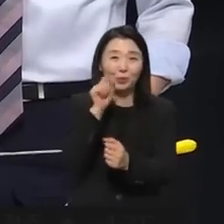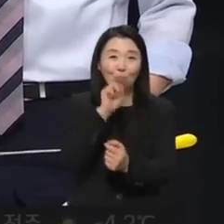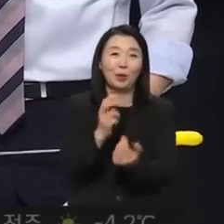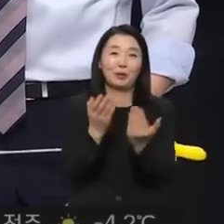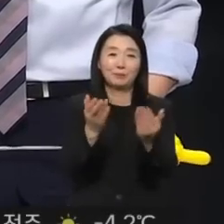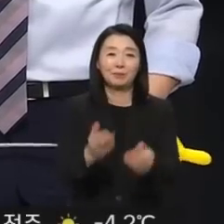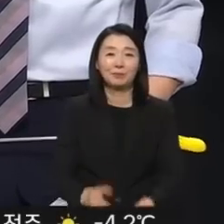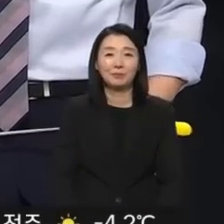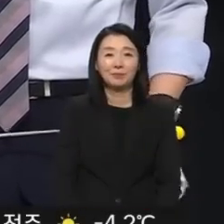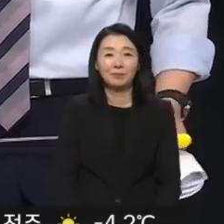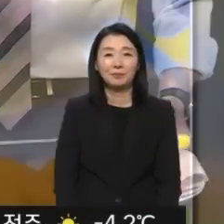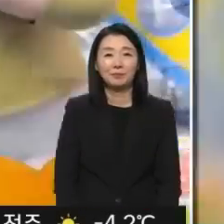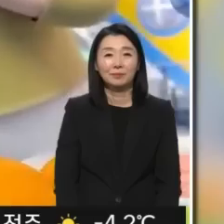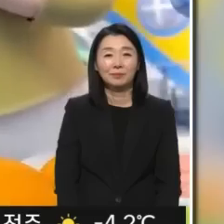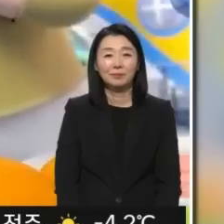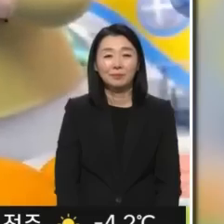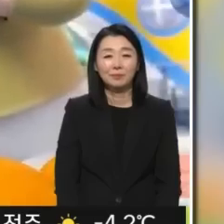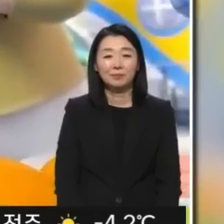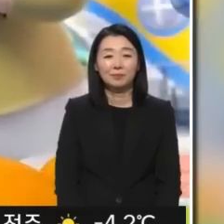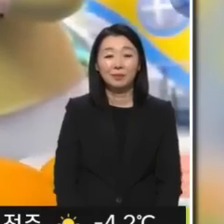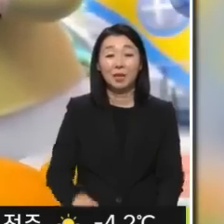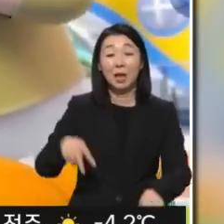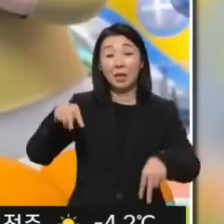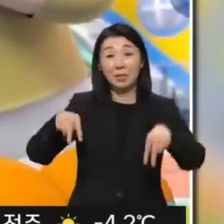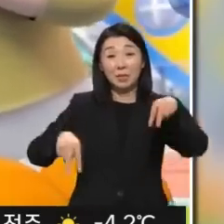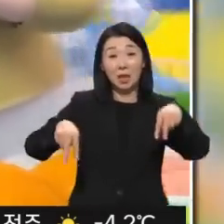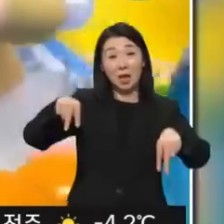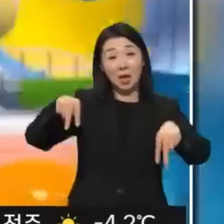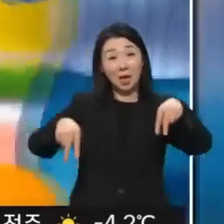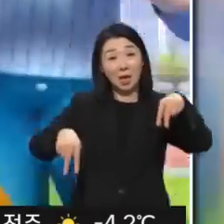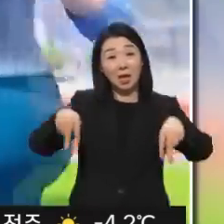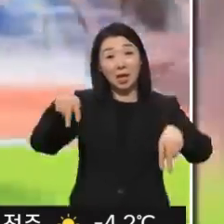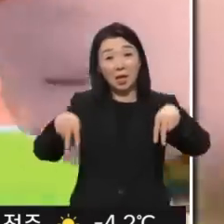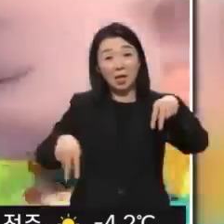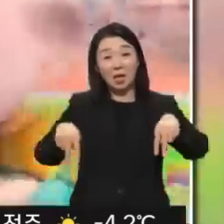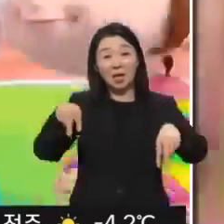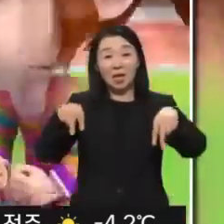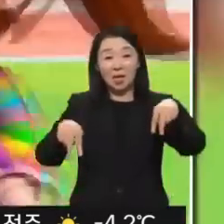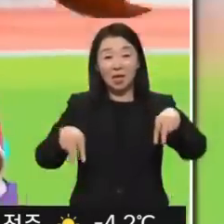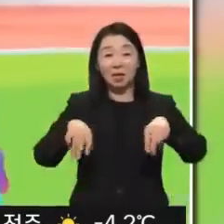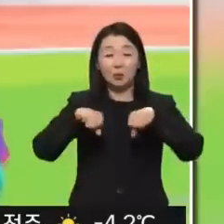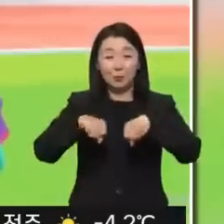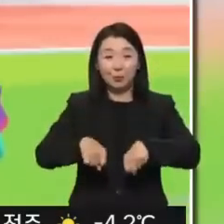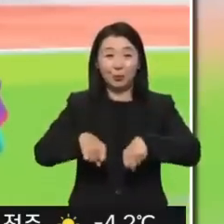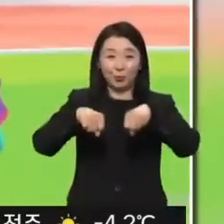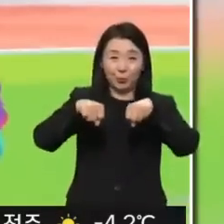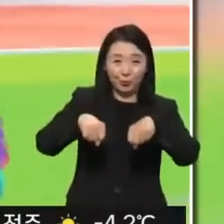정리하겠습니다. 시소를 타요 손잡아.